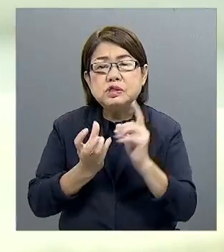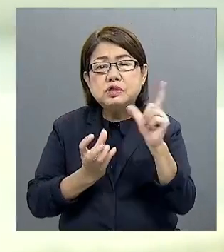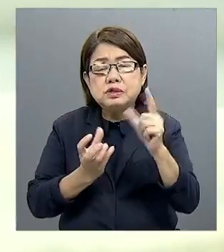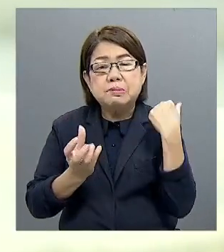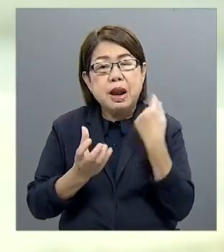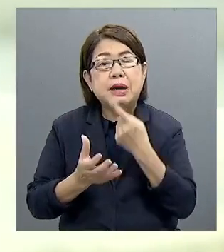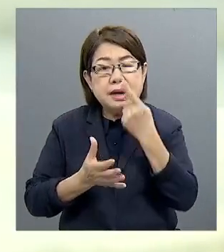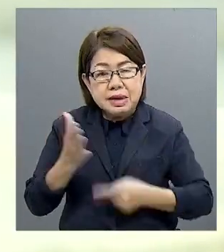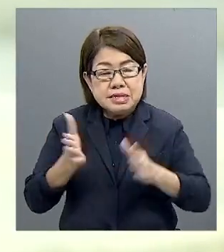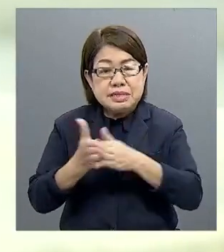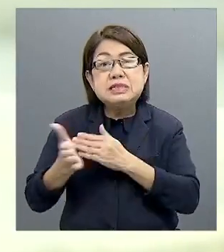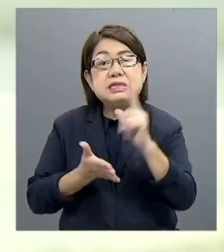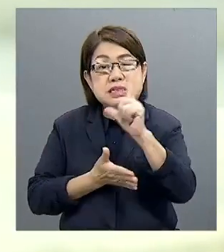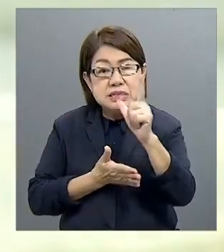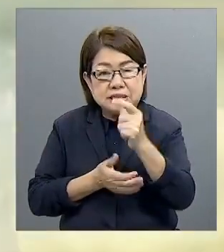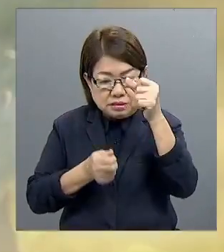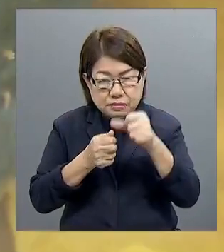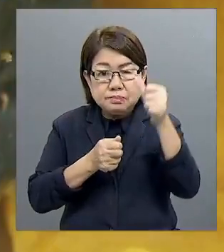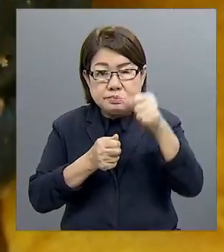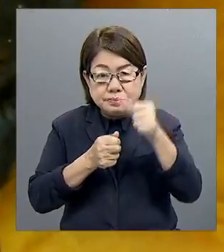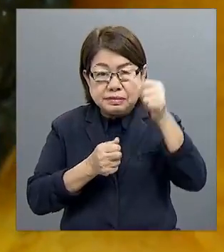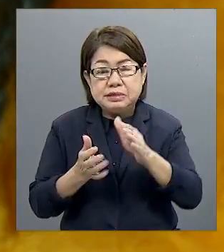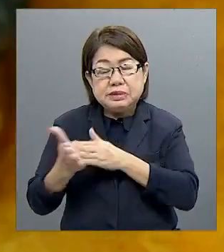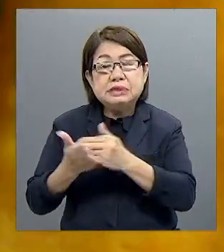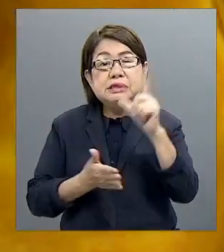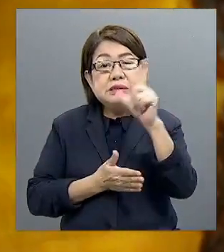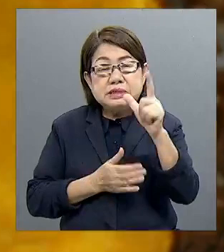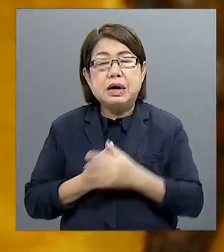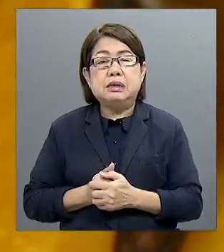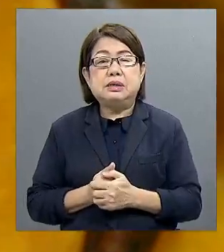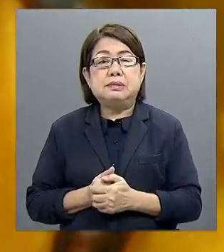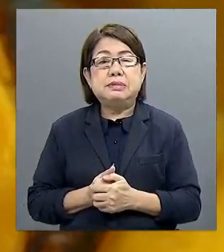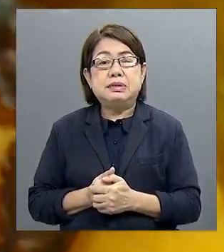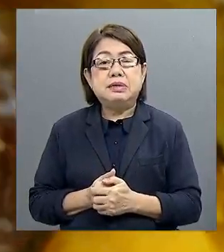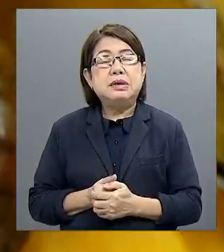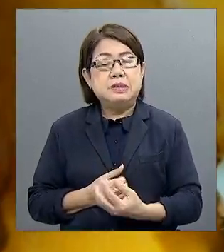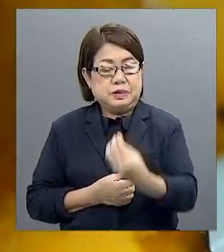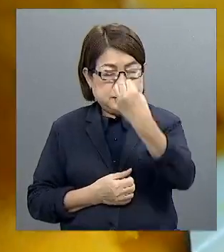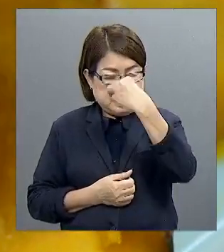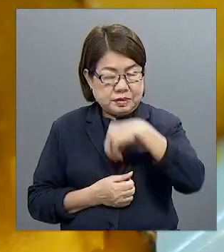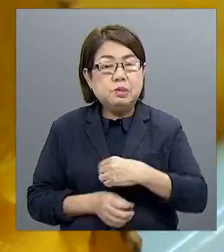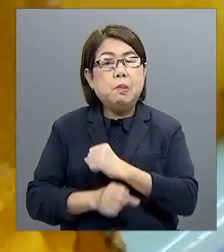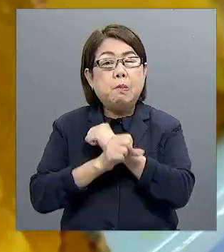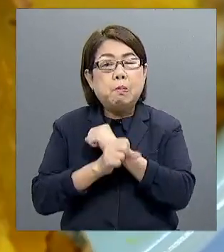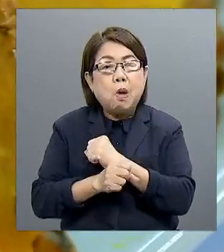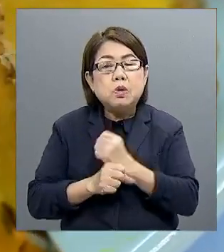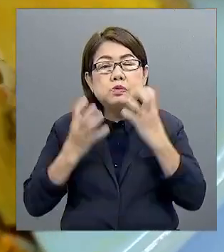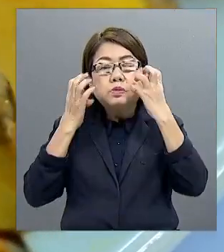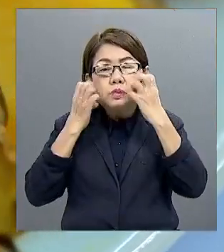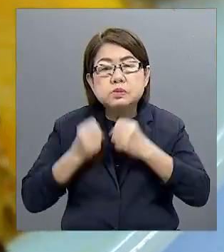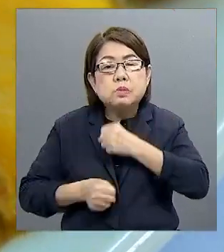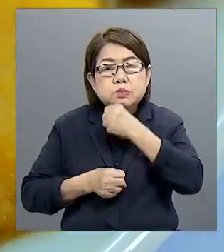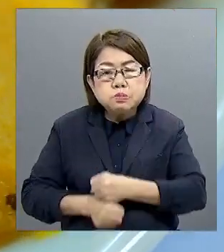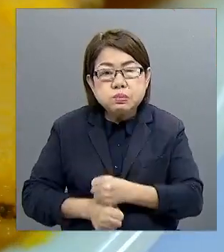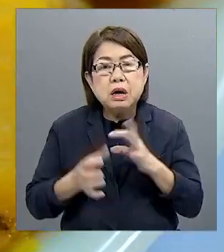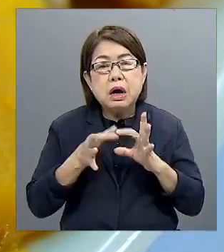นี้ผมจำให้จำง่ายๆเลยสารเหลืองจะทำให้ร่างกายเนี่ยครับต้านการร่วงโรยได้นะฮะแล้วก็มีสารที่ช่วยเรื่องจอตาจอประสาท